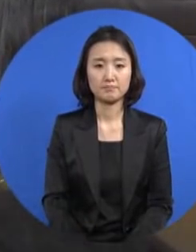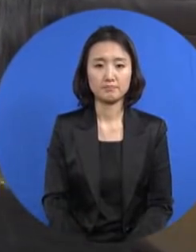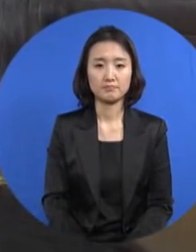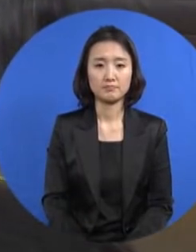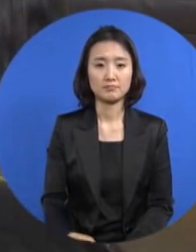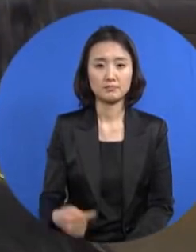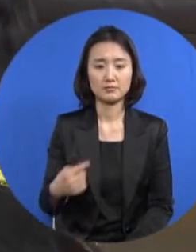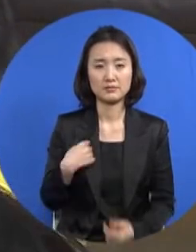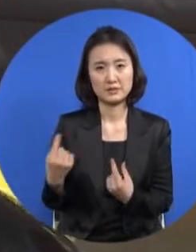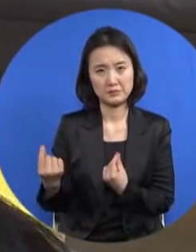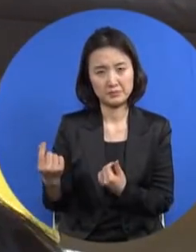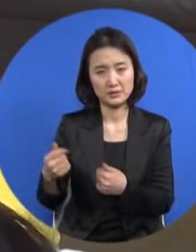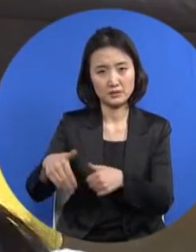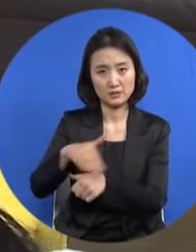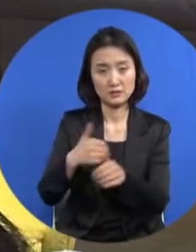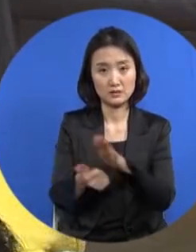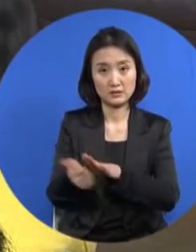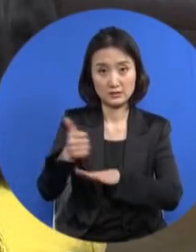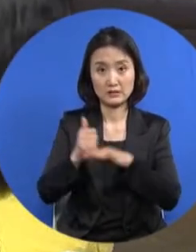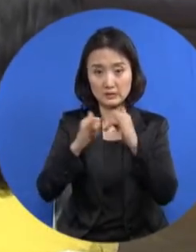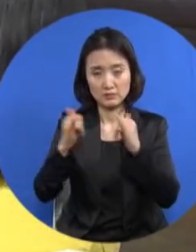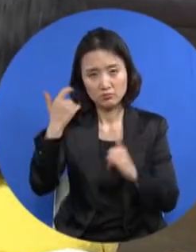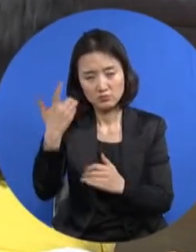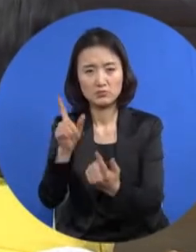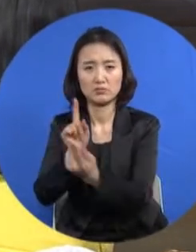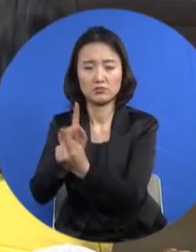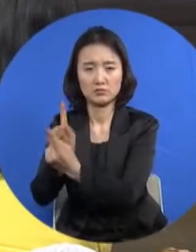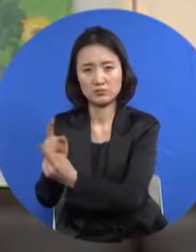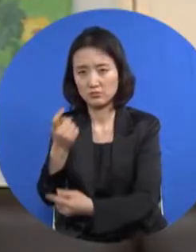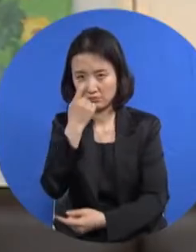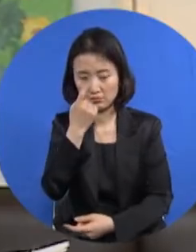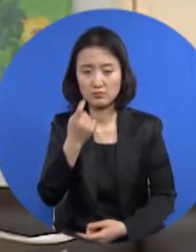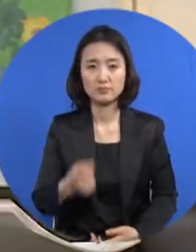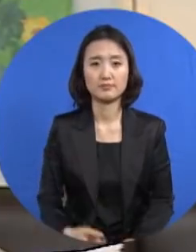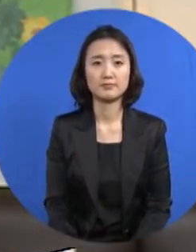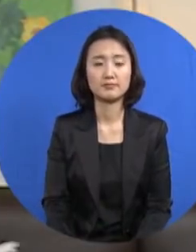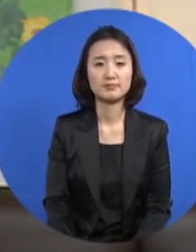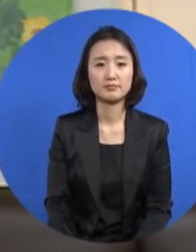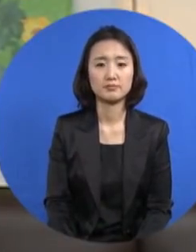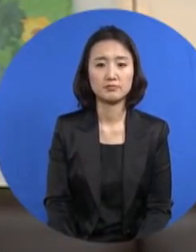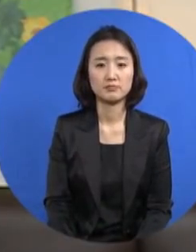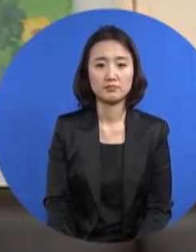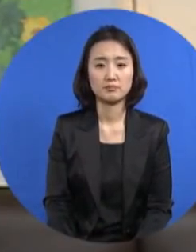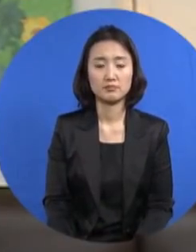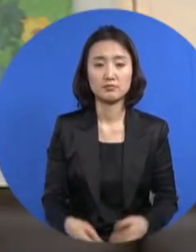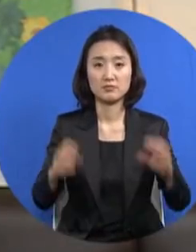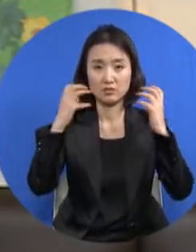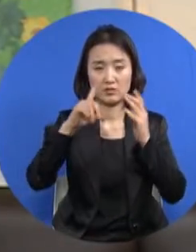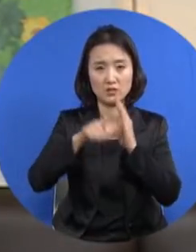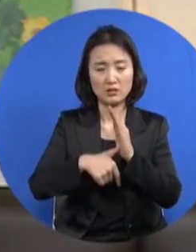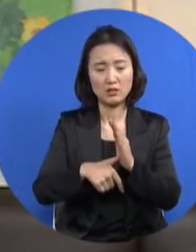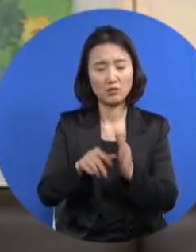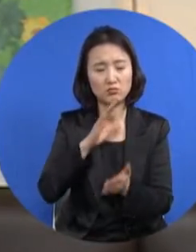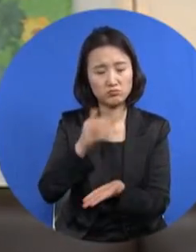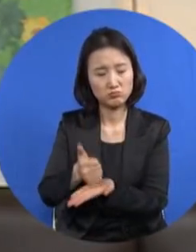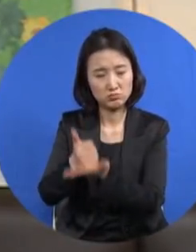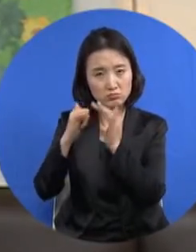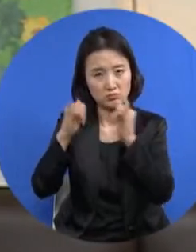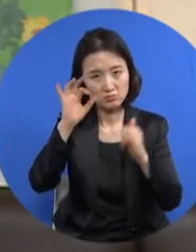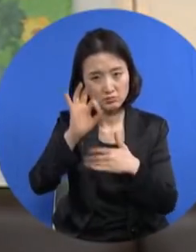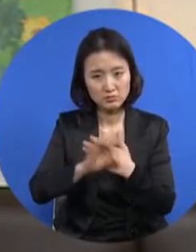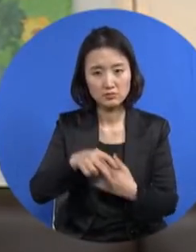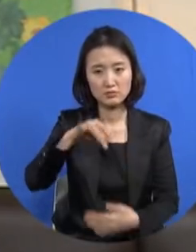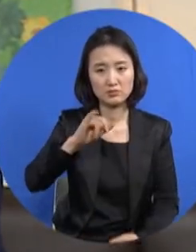상황에서 성공한 멘토들을 찾아서 배우시면 돼요. 뭐 어렸을 때 존경하는 사람들을 이렇게 보면 신사임당,